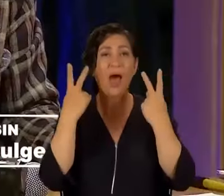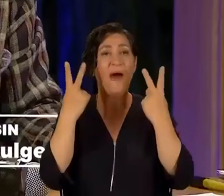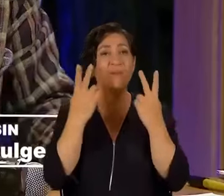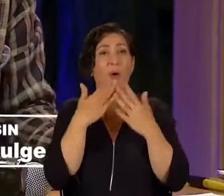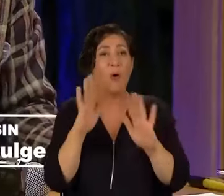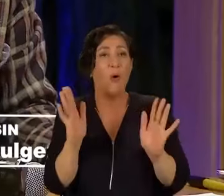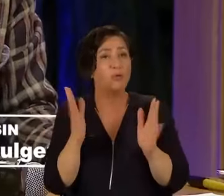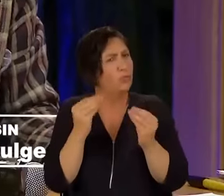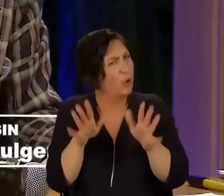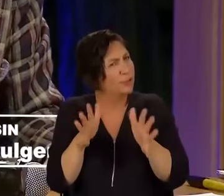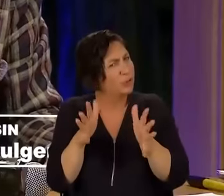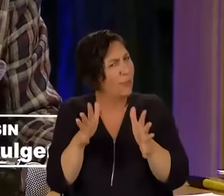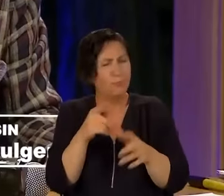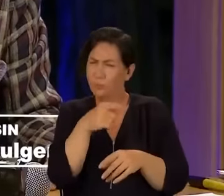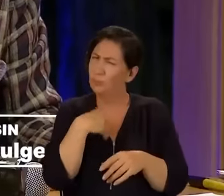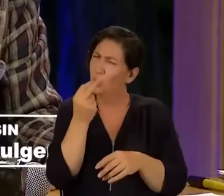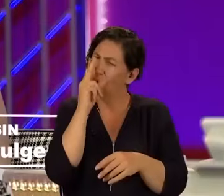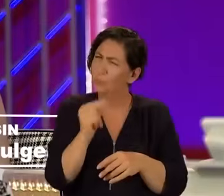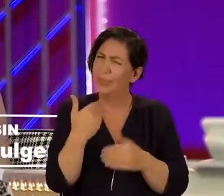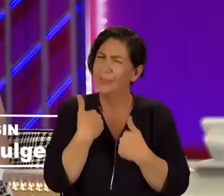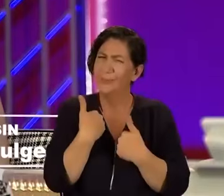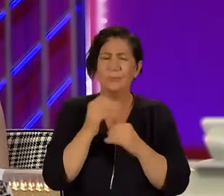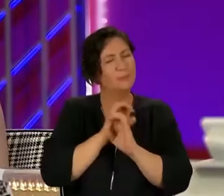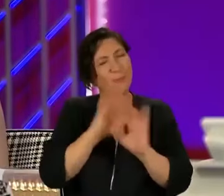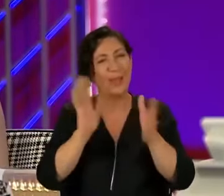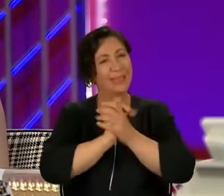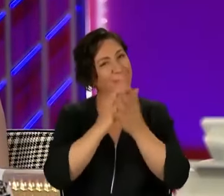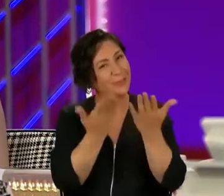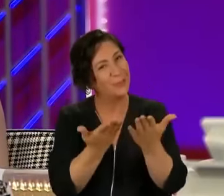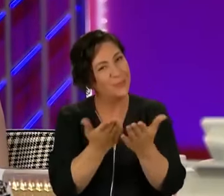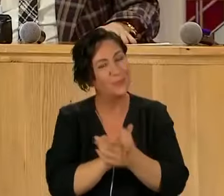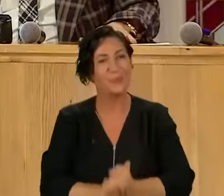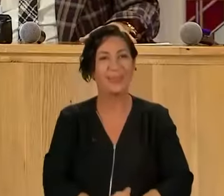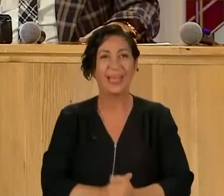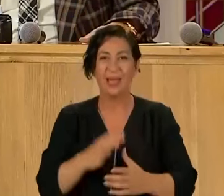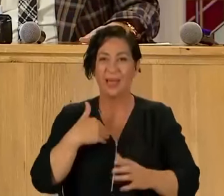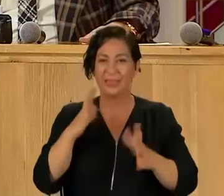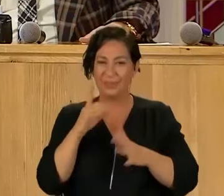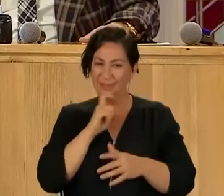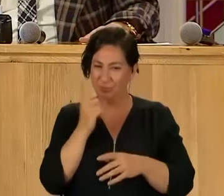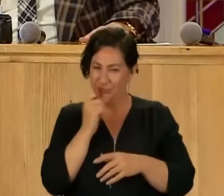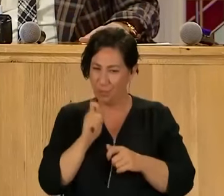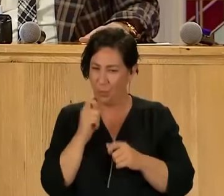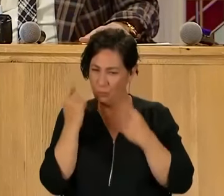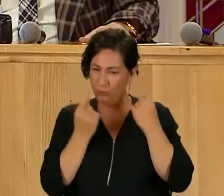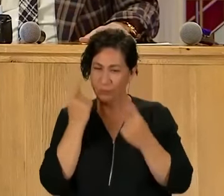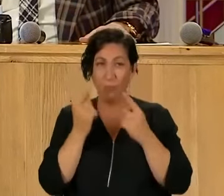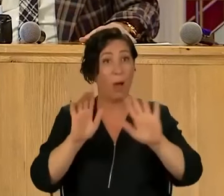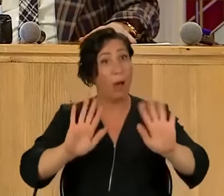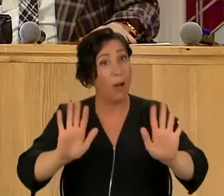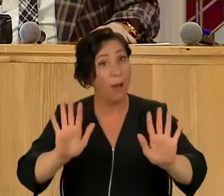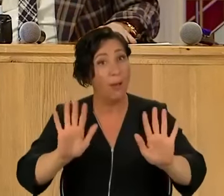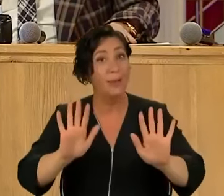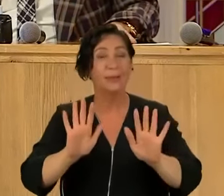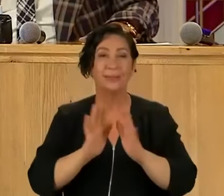değil, tavrında değil. Çok acayip bir şey. Bu benim çok hoşuma gidiyor. Aa, süper. Tebrik ediyorum seni. Ben bir an acaba yanlış bir şey mi yapıyorum diye düşündüm. Hayır. Çünkü